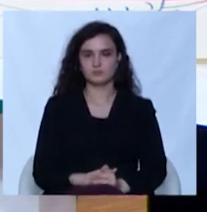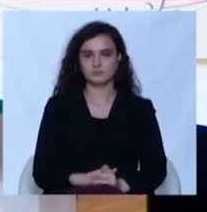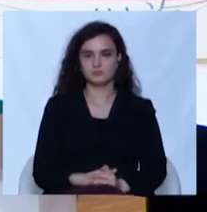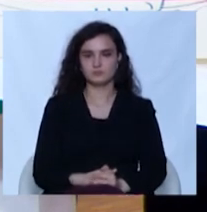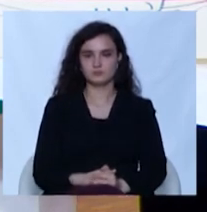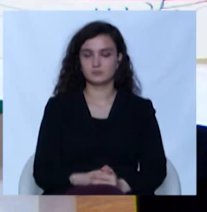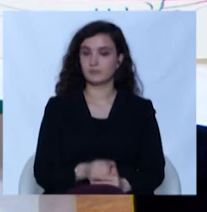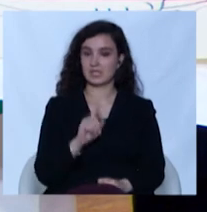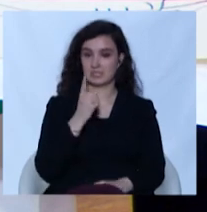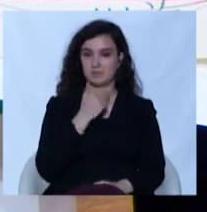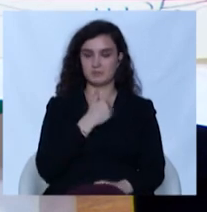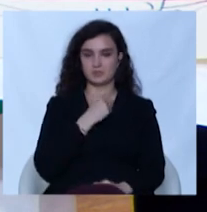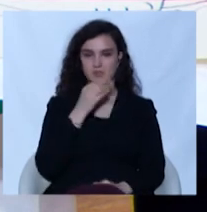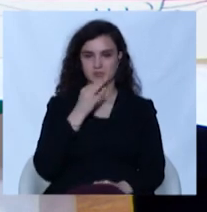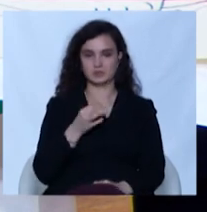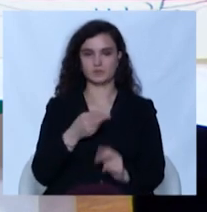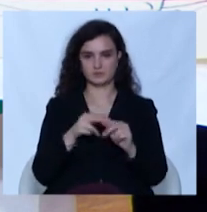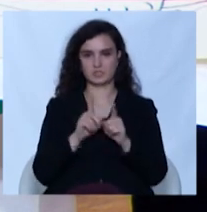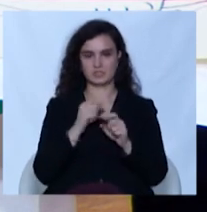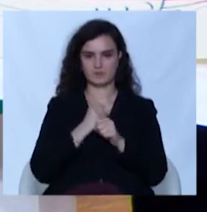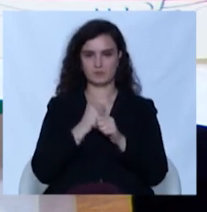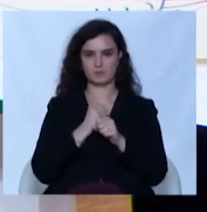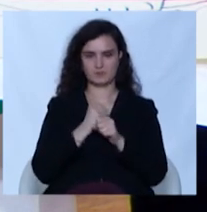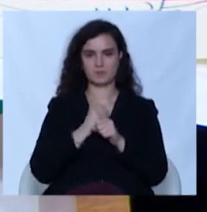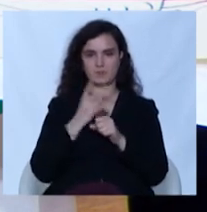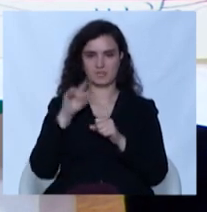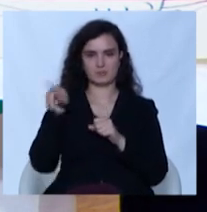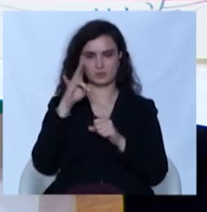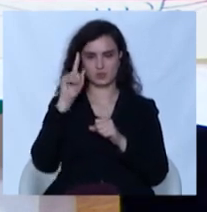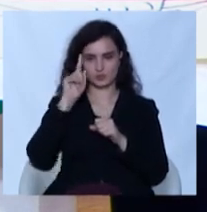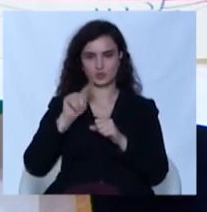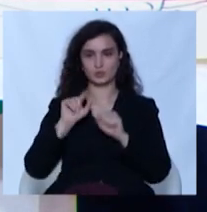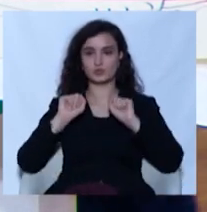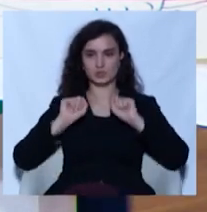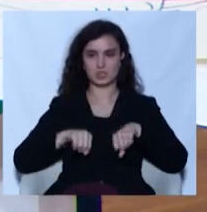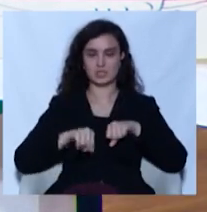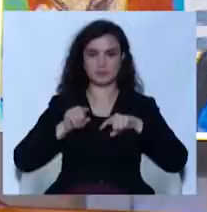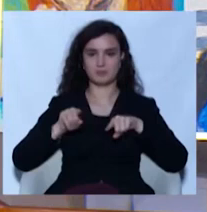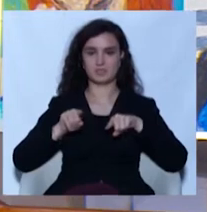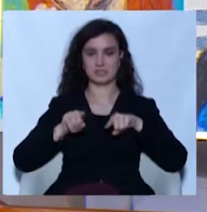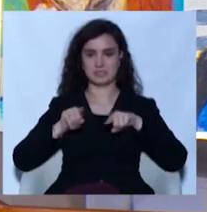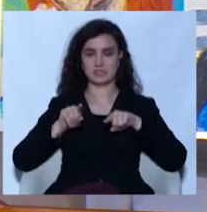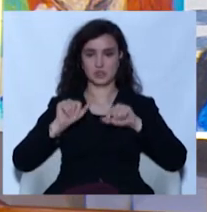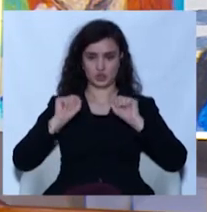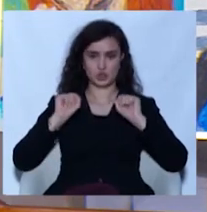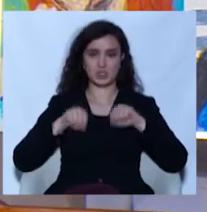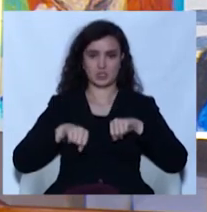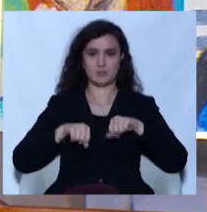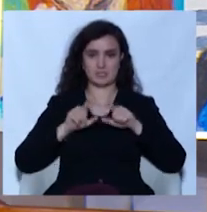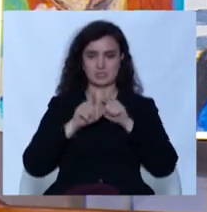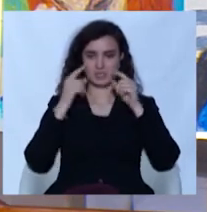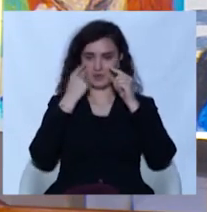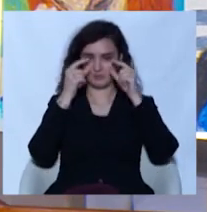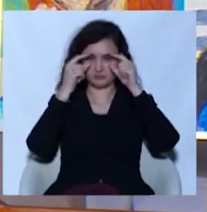გითხრათ. ეს ჩვენ ესე გვაქვს, ვამბობთ რომ ეს, მაგრამ იცოდეთ რომ შეიძლება რომ ზემოთაც შეიძლება აი ესე